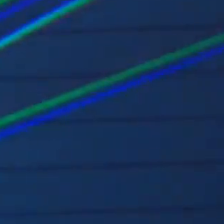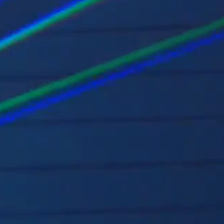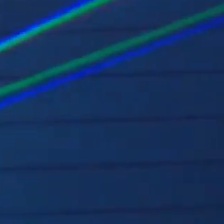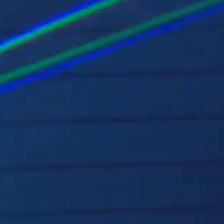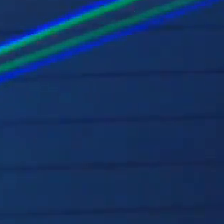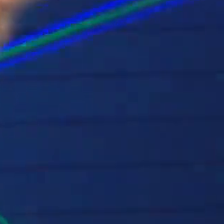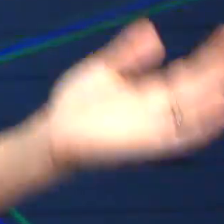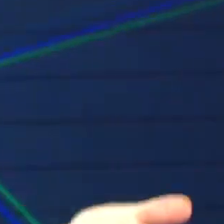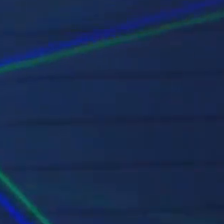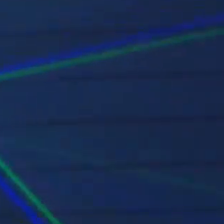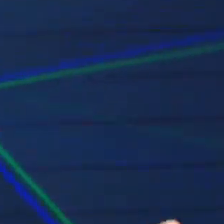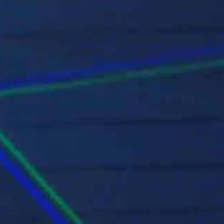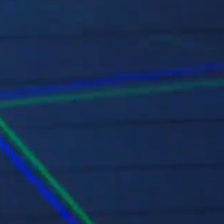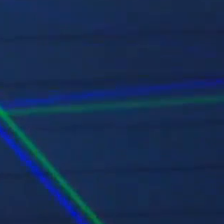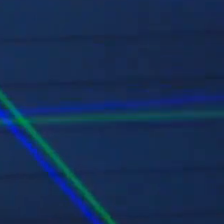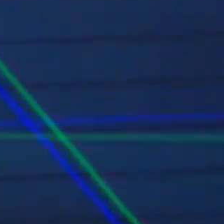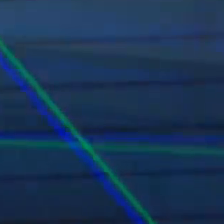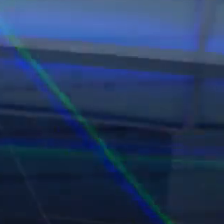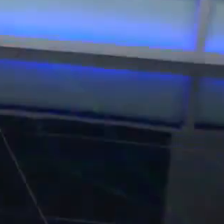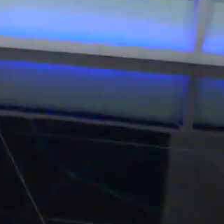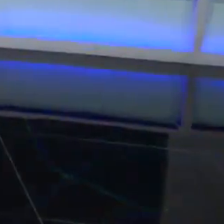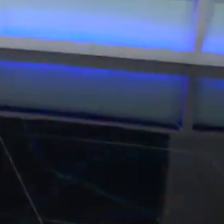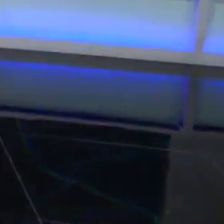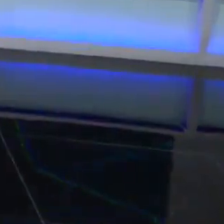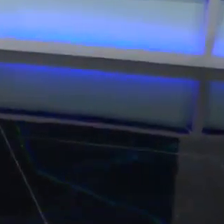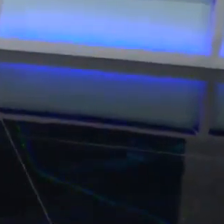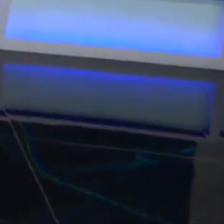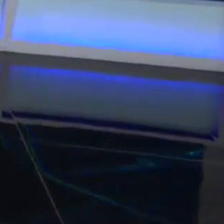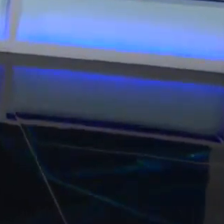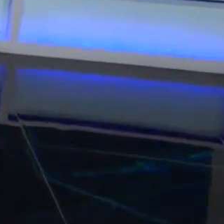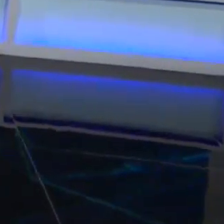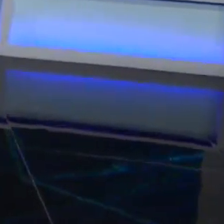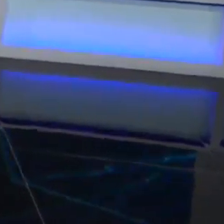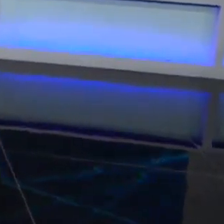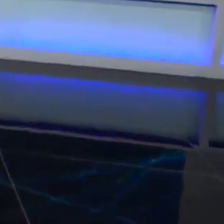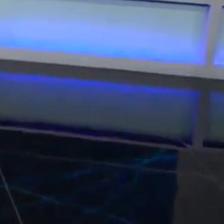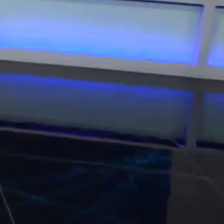Elle a, elle a, elle a, elle a, elle a.